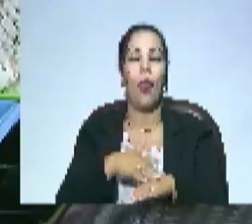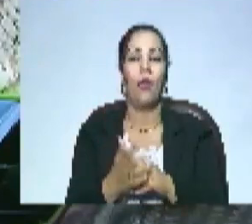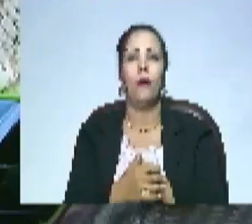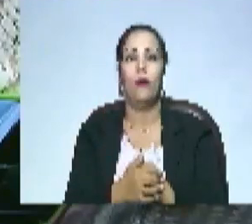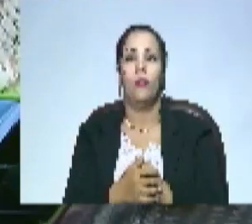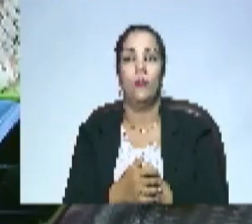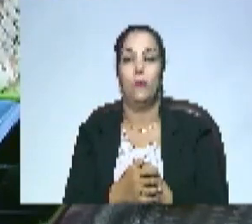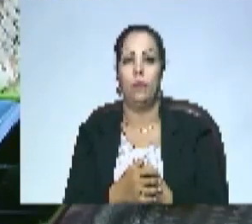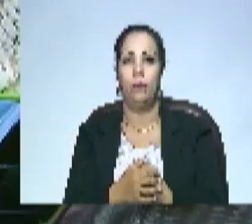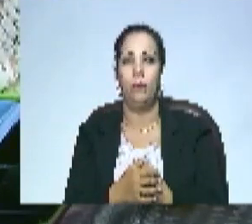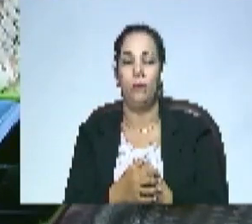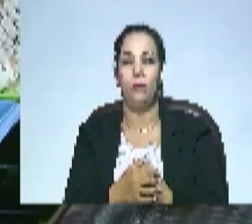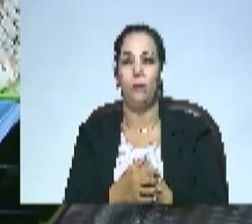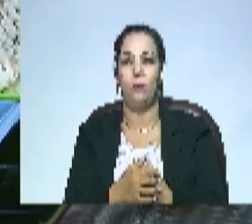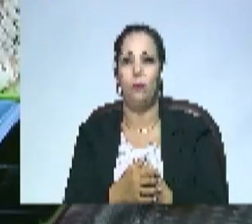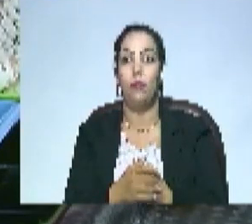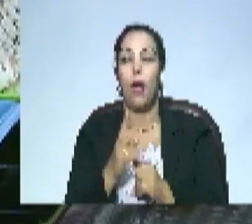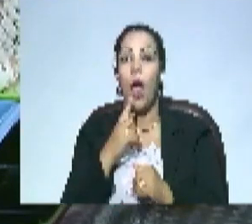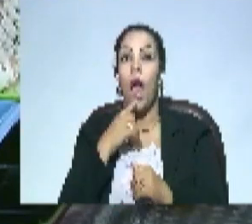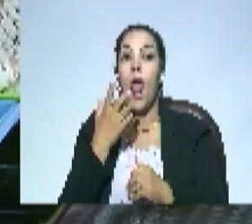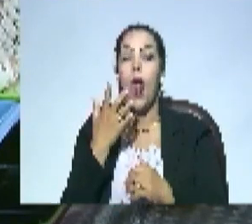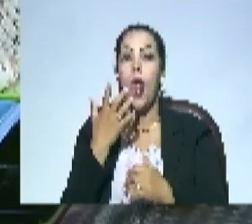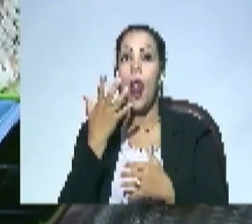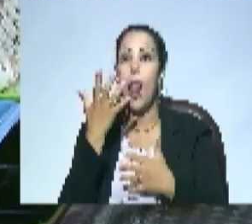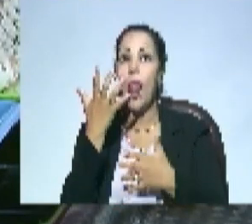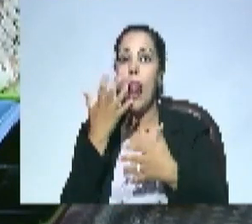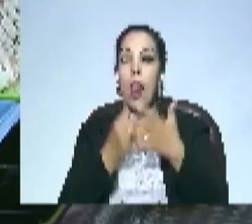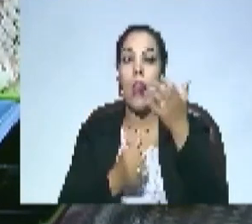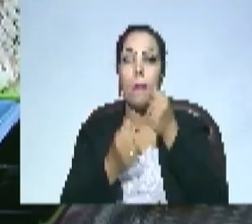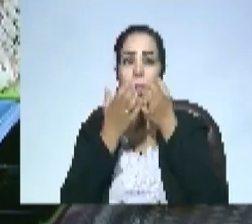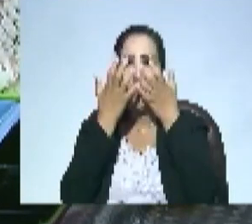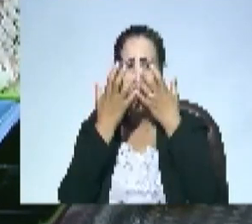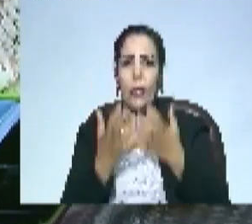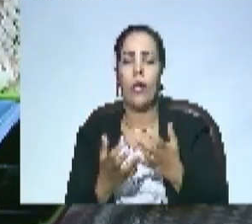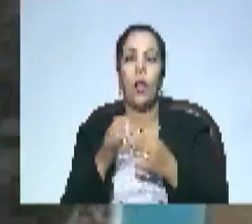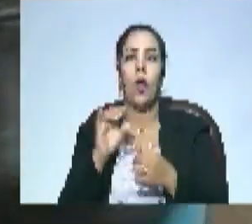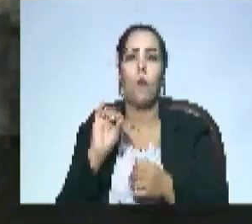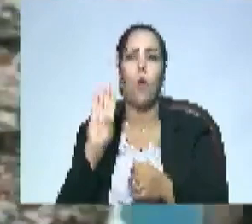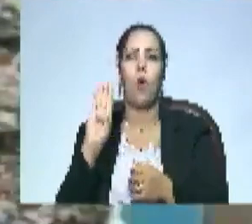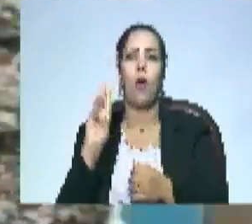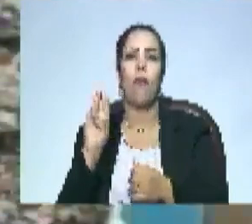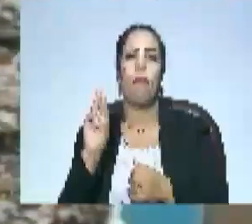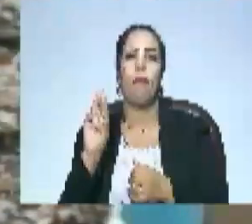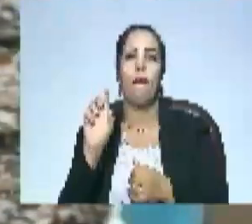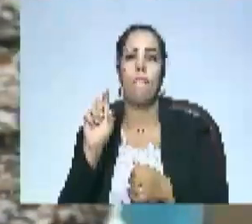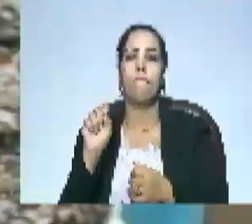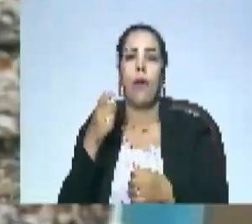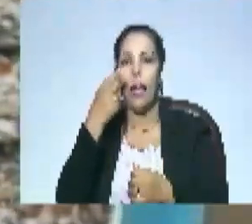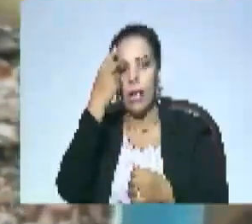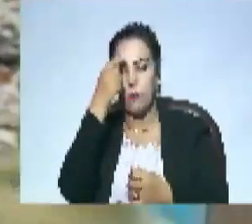عليه ده لبن مكثف اه اللبن المكثف اللي هو معانا من المره اللي